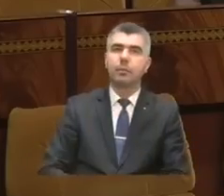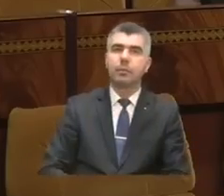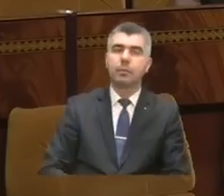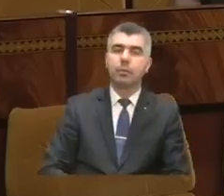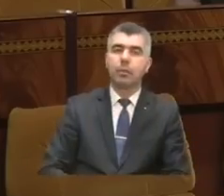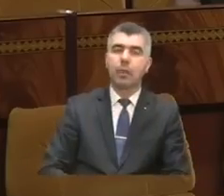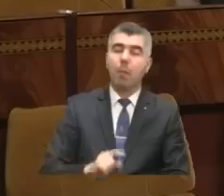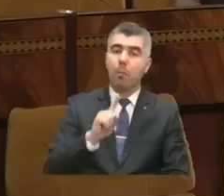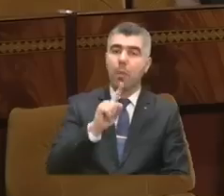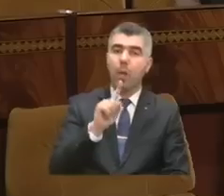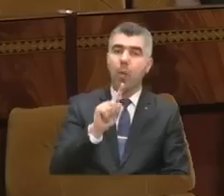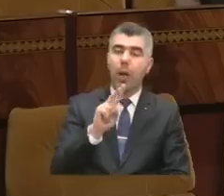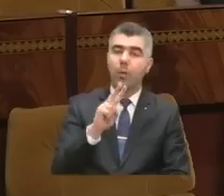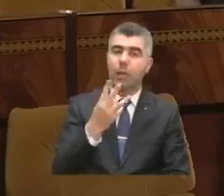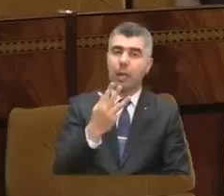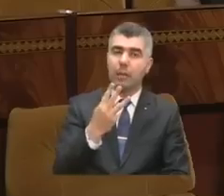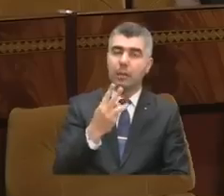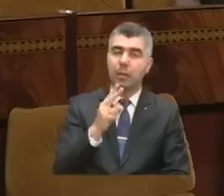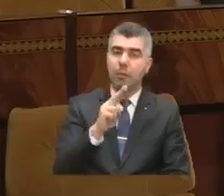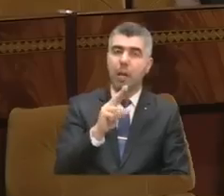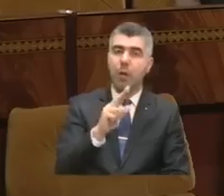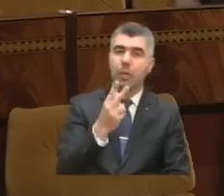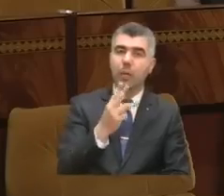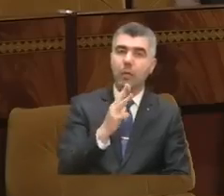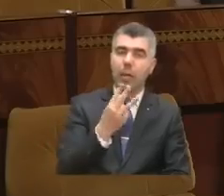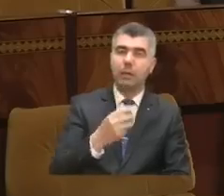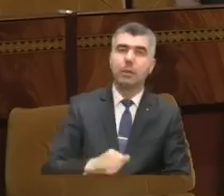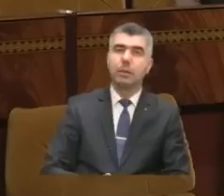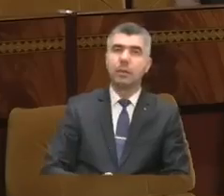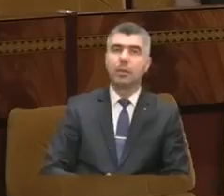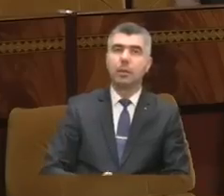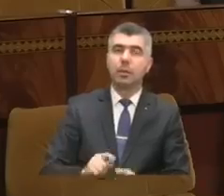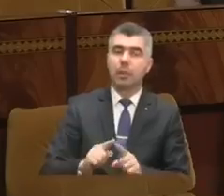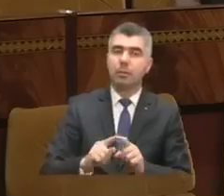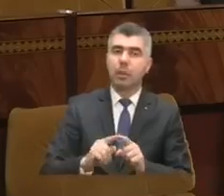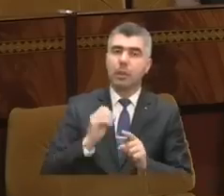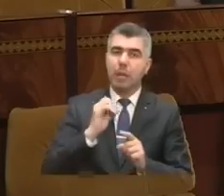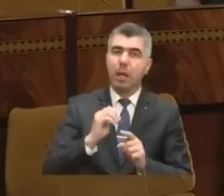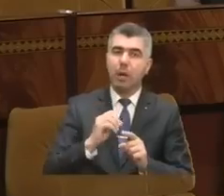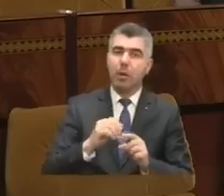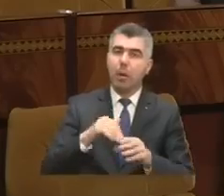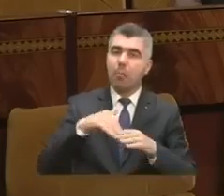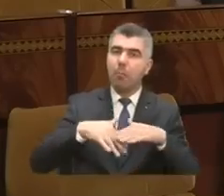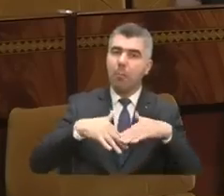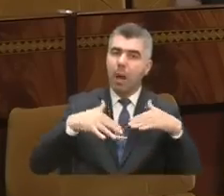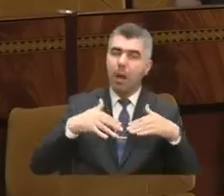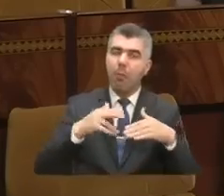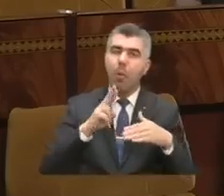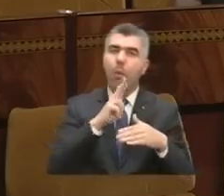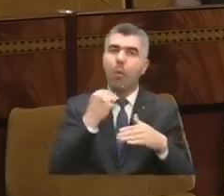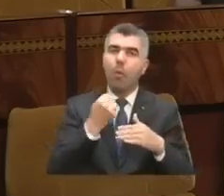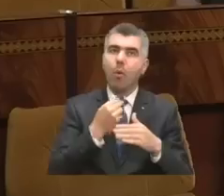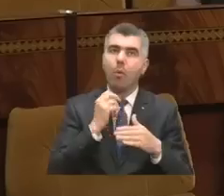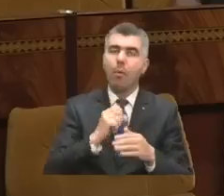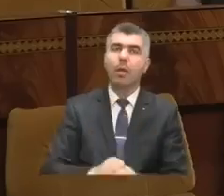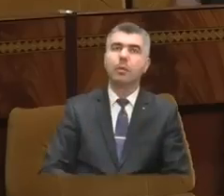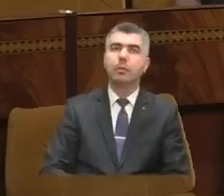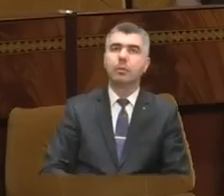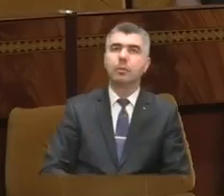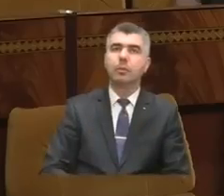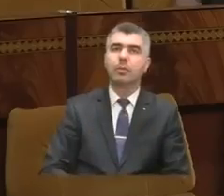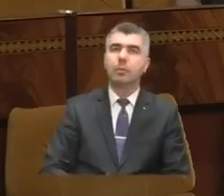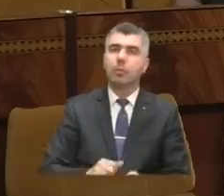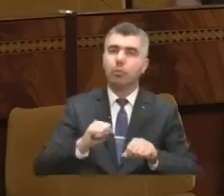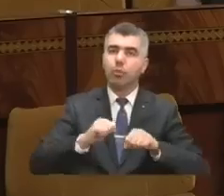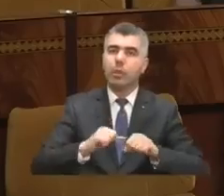الماده 131 132 اللي كتربط العلاقه ديالنا مع الهيئه الدستوريه والمحكمه الدستوريه